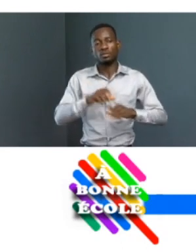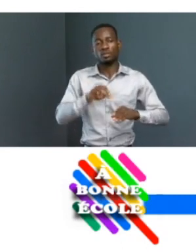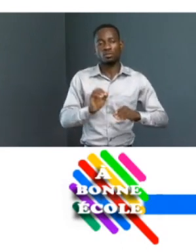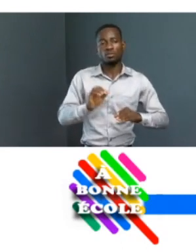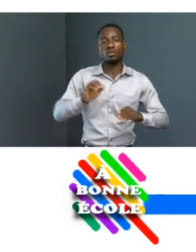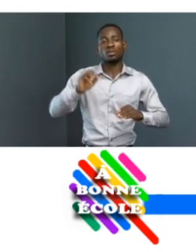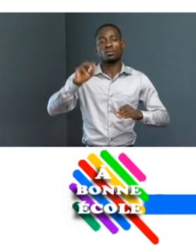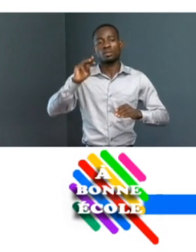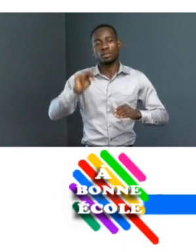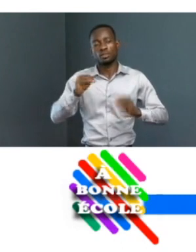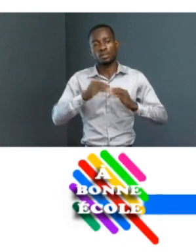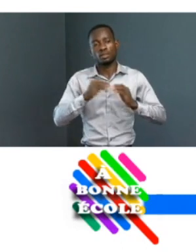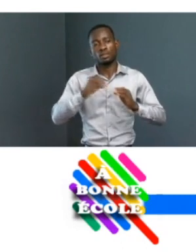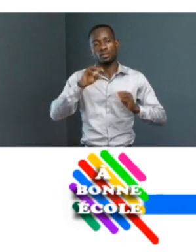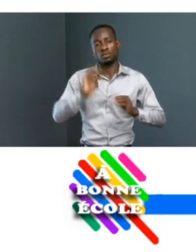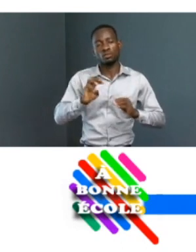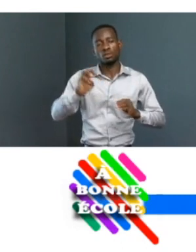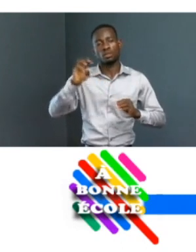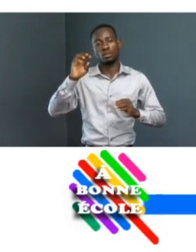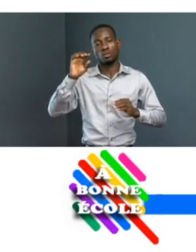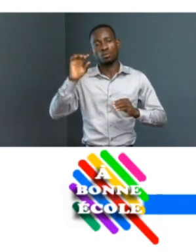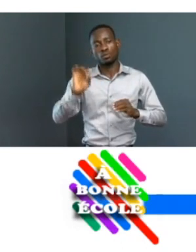à 68,10 grammes.